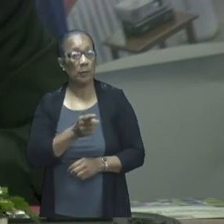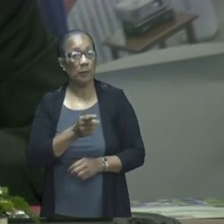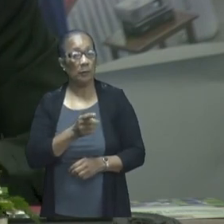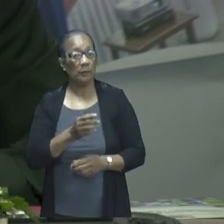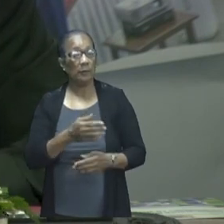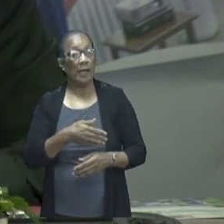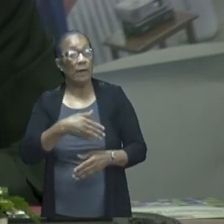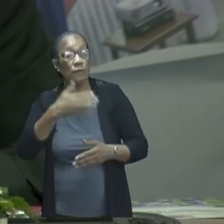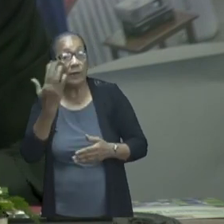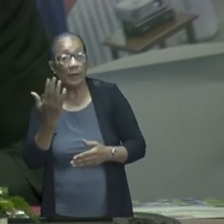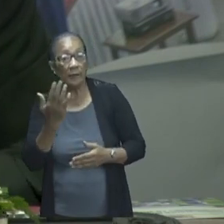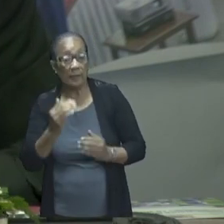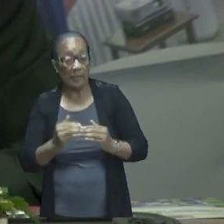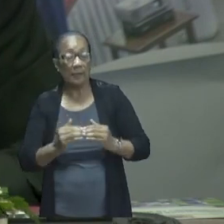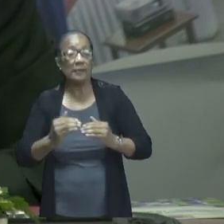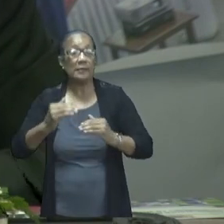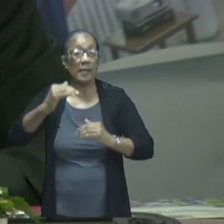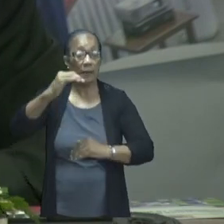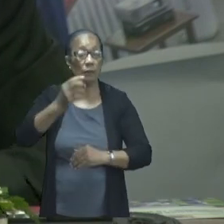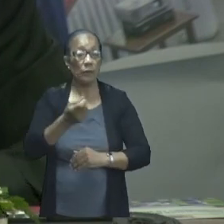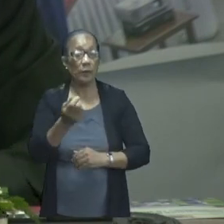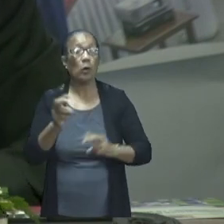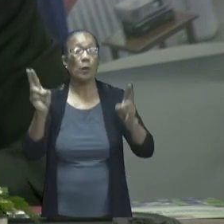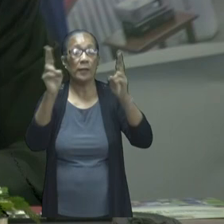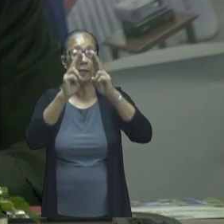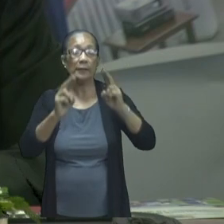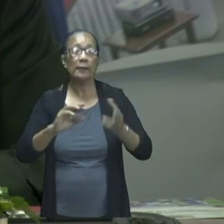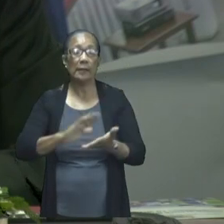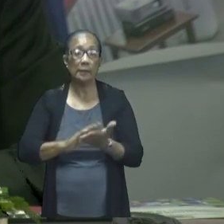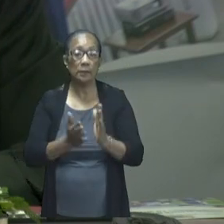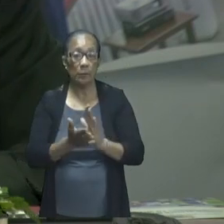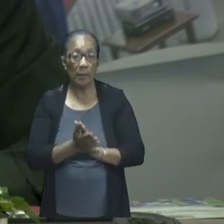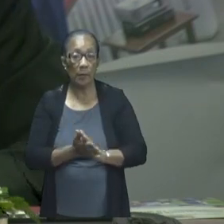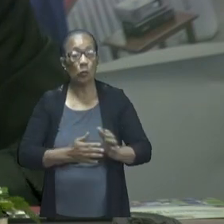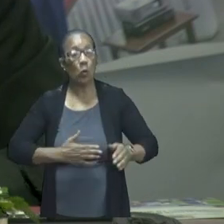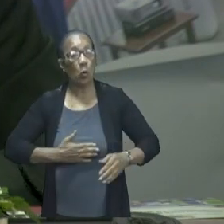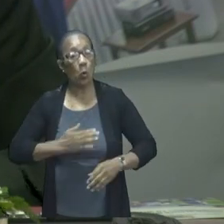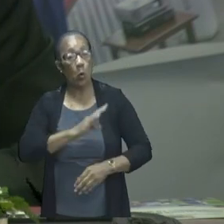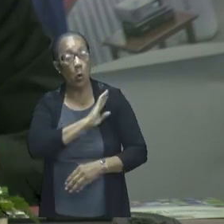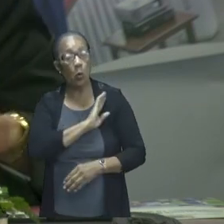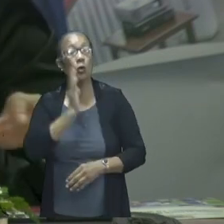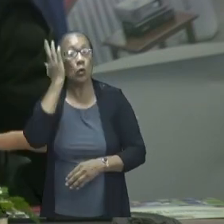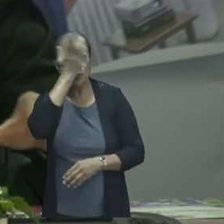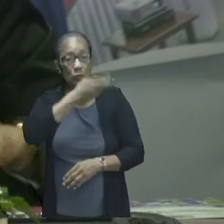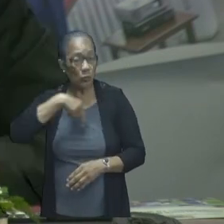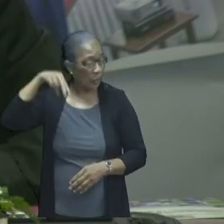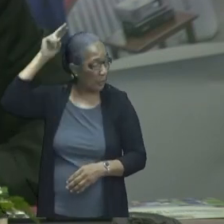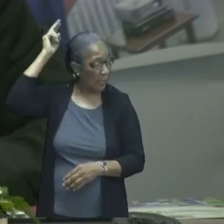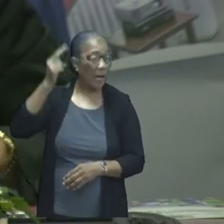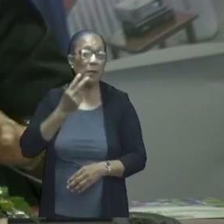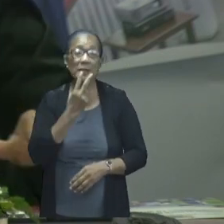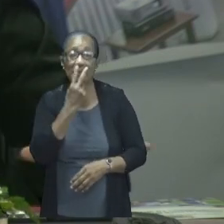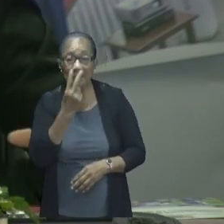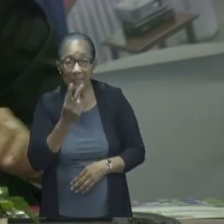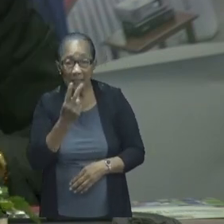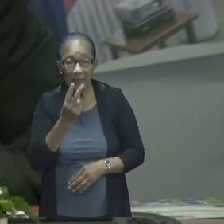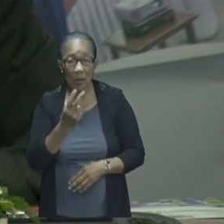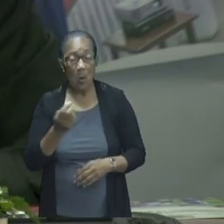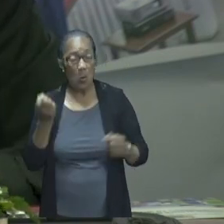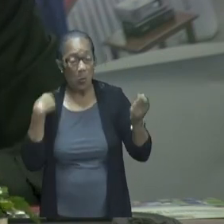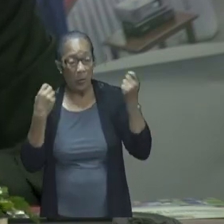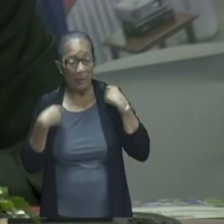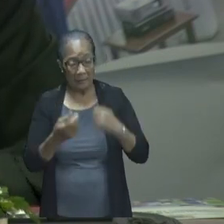verstegen van de presidenten nationale markt werk door naar suriname werk door naar een supermarkt het werk door naar